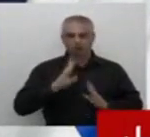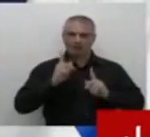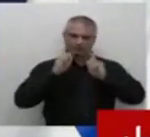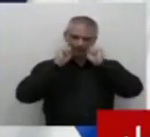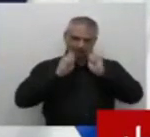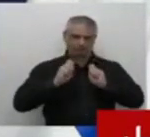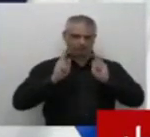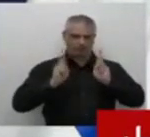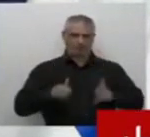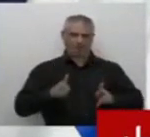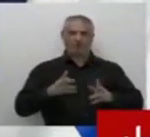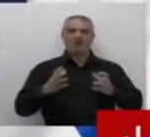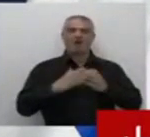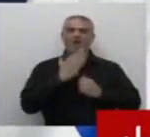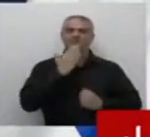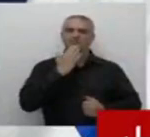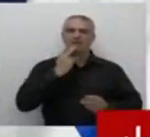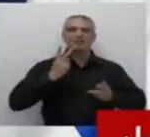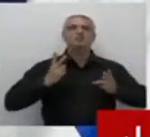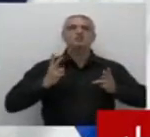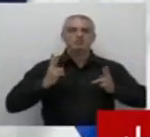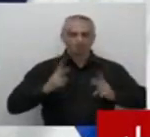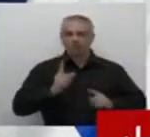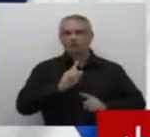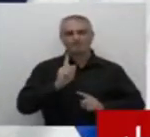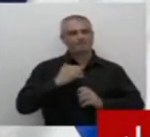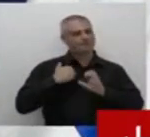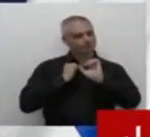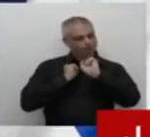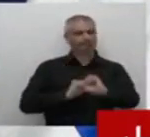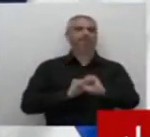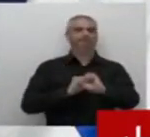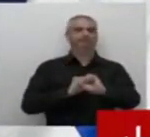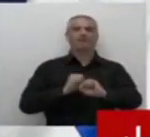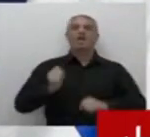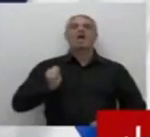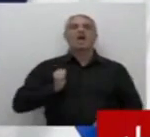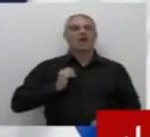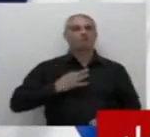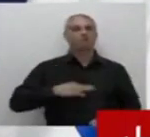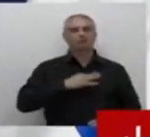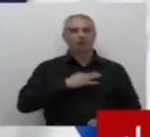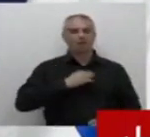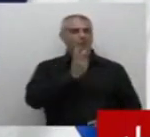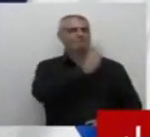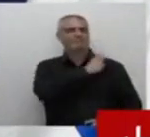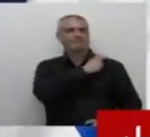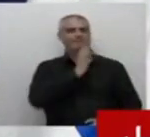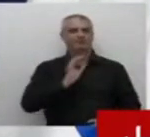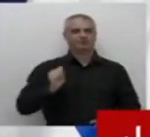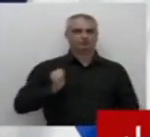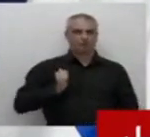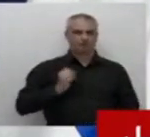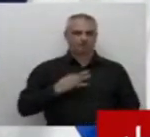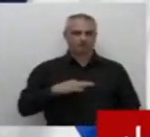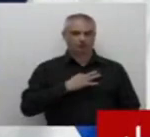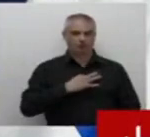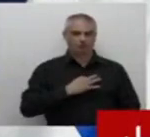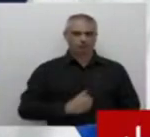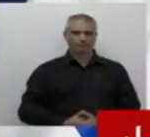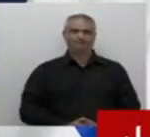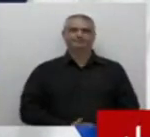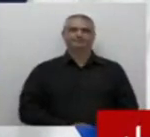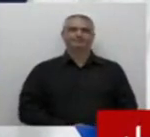ا شعب اسرائيل هناك من يدافع عنه ومن يثق به وهو